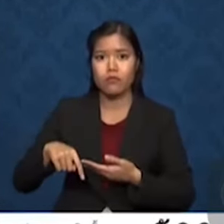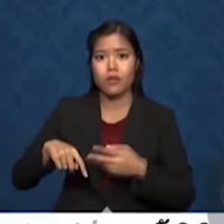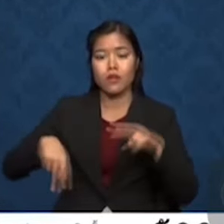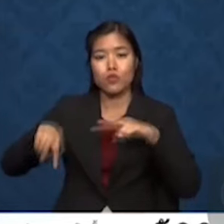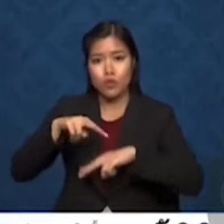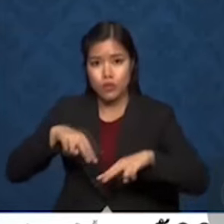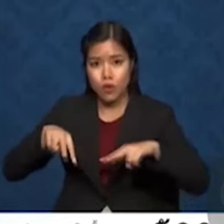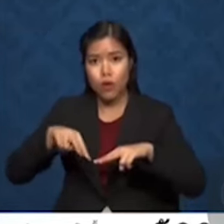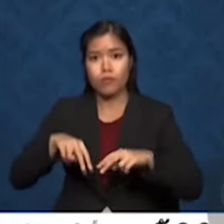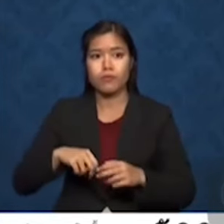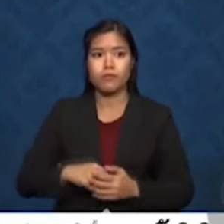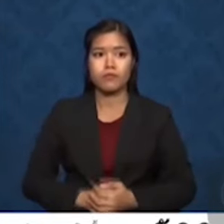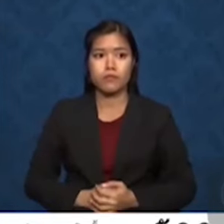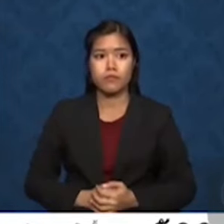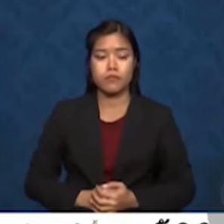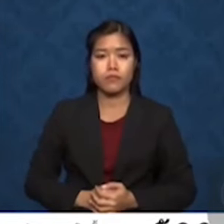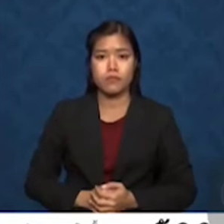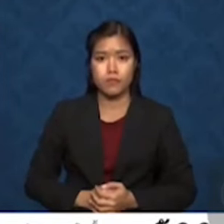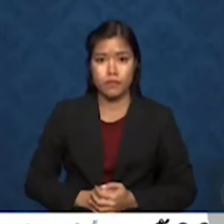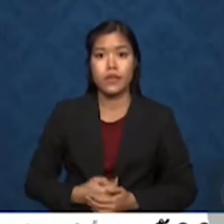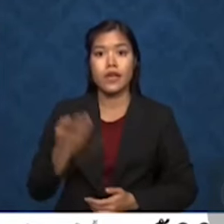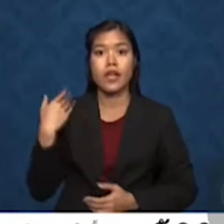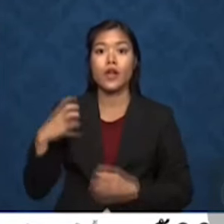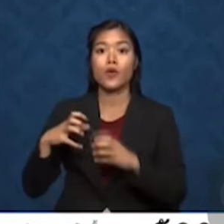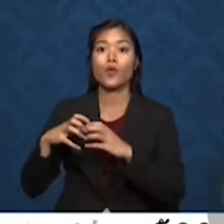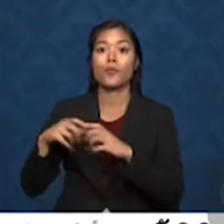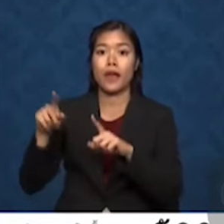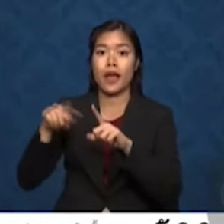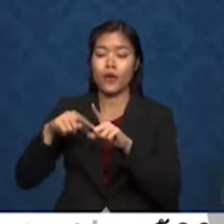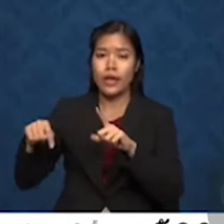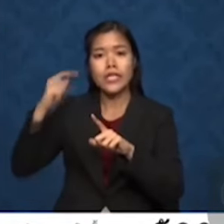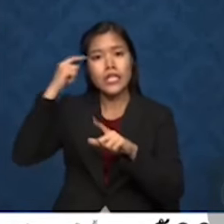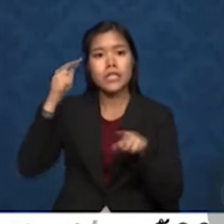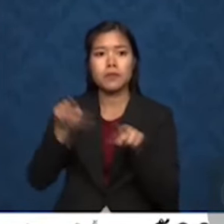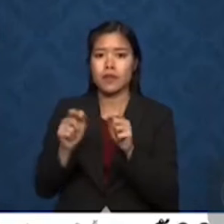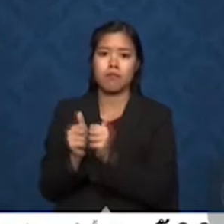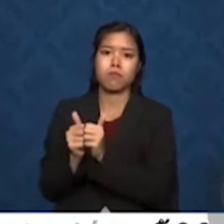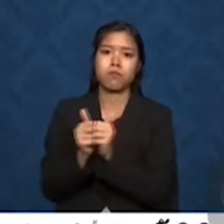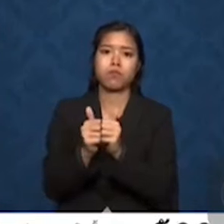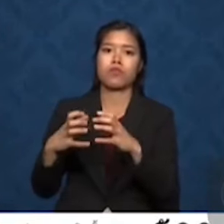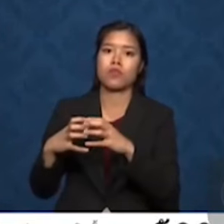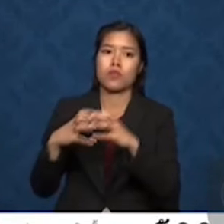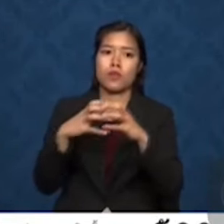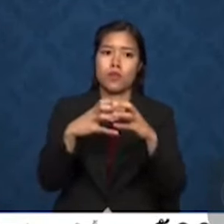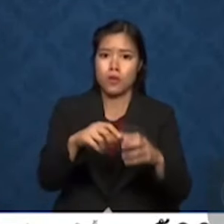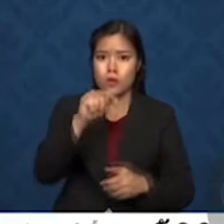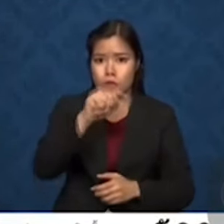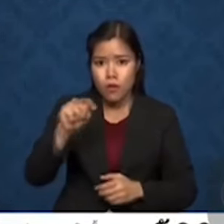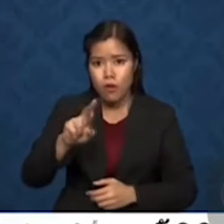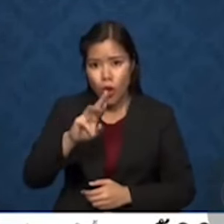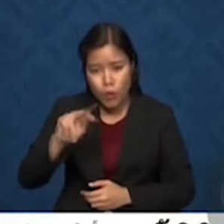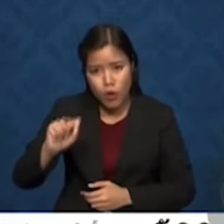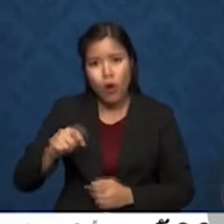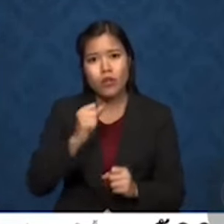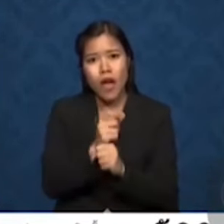ผู้ทรงเกียรติพรรคก้าไก่ก็เห็นด้วยเดินทางไปตรวจกับผมไปสั่งผมว่าท่านฐมนตรีคนทำอย่างงั้นอย่างนี้